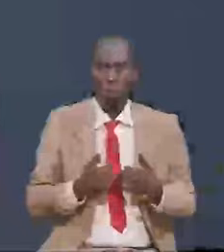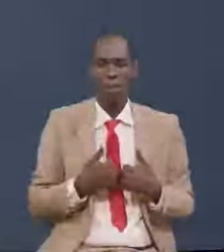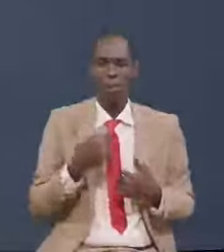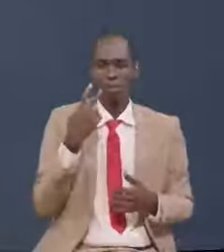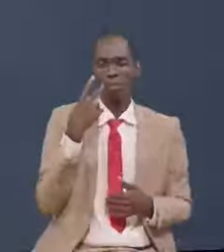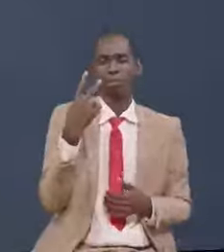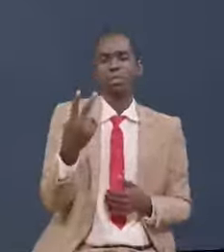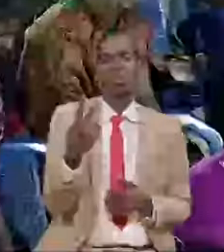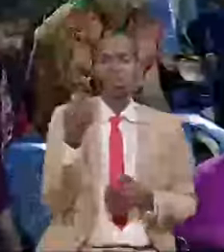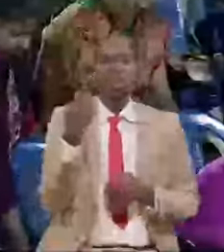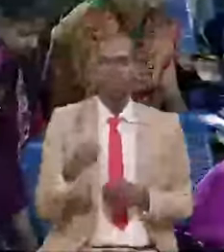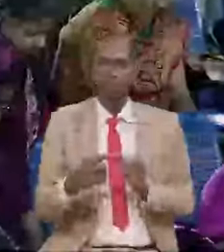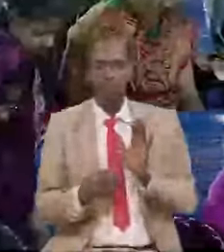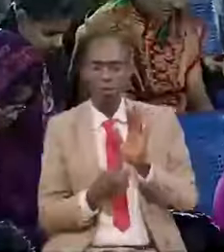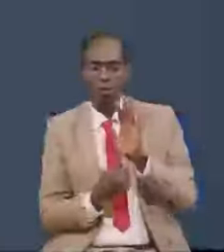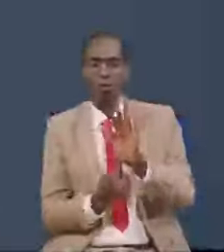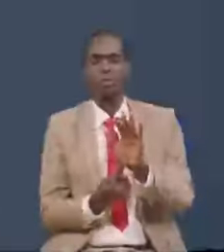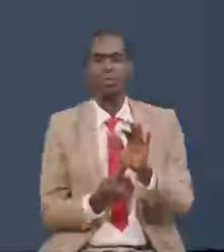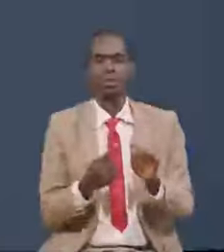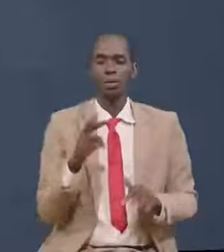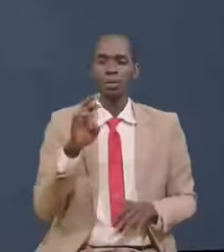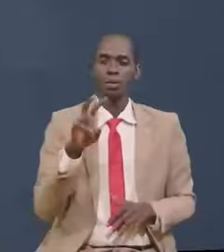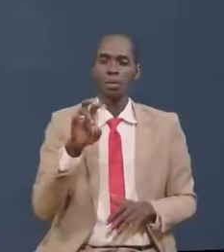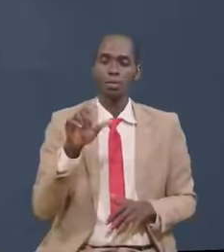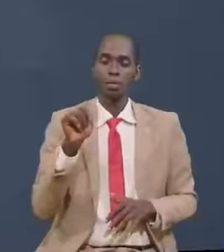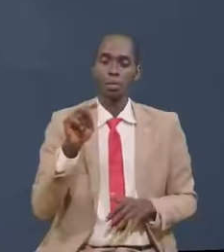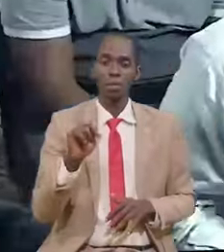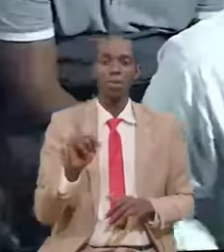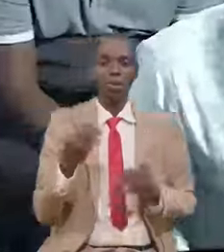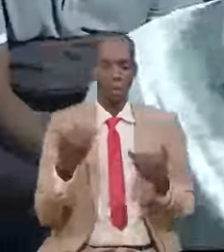la révélation, je reconnais